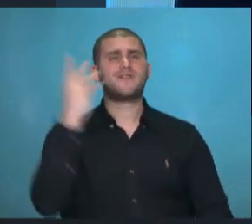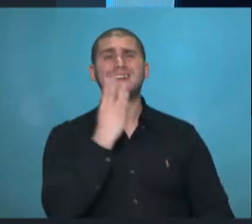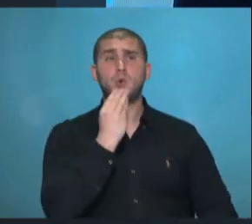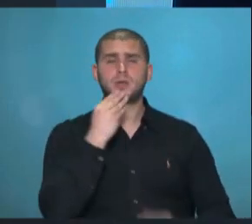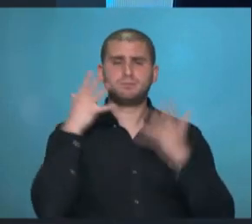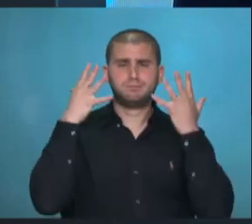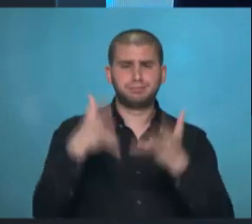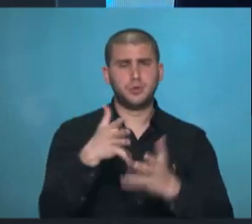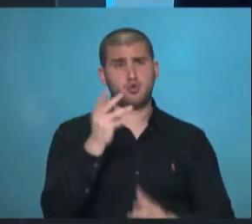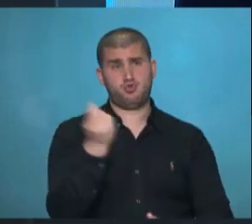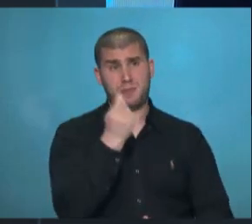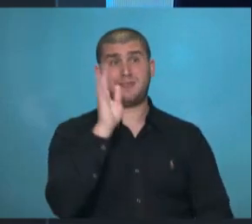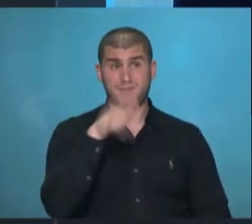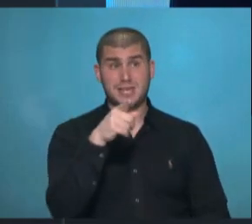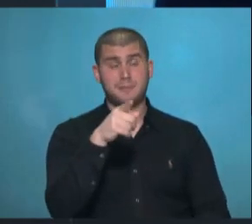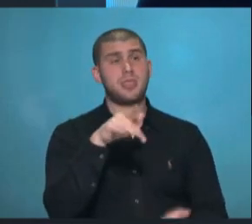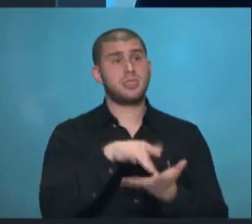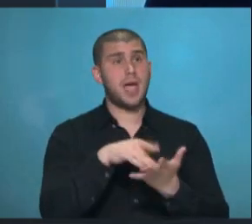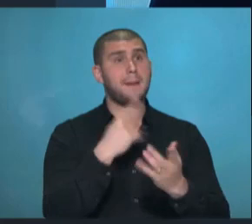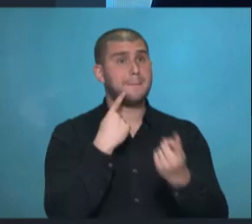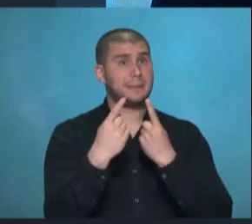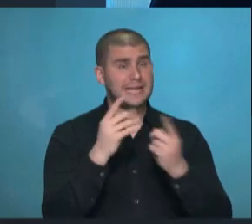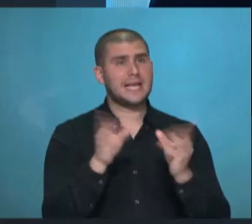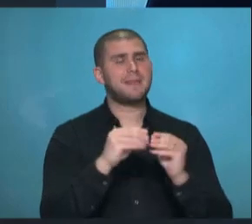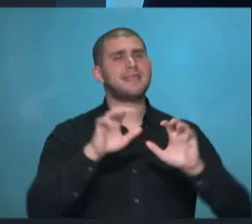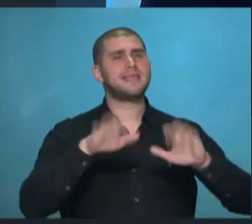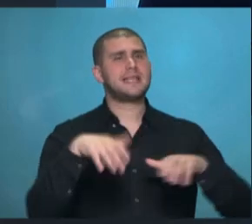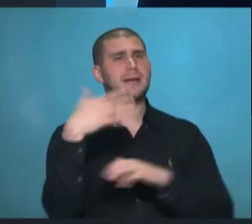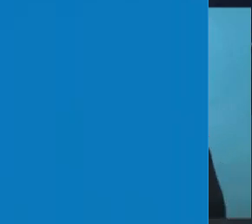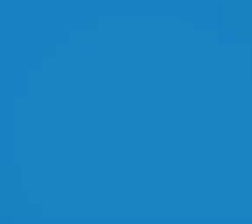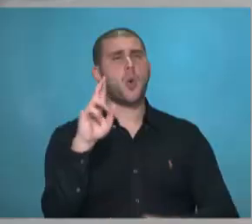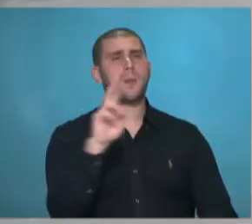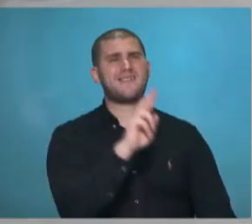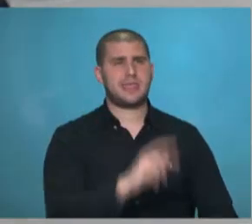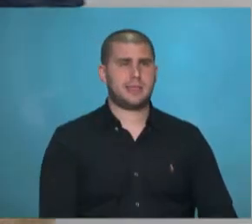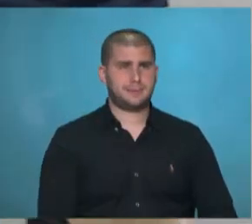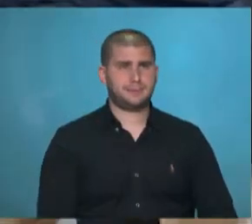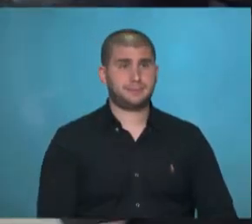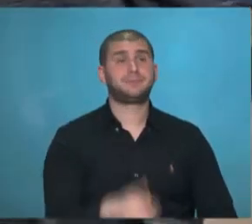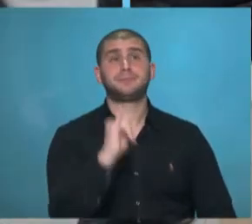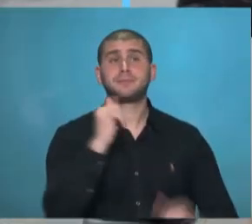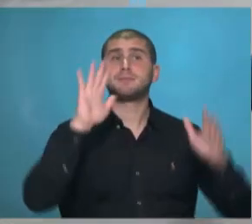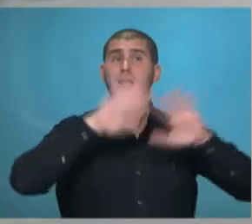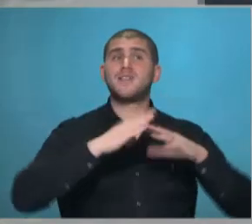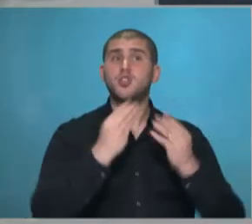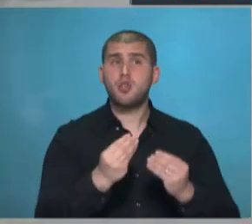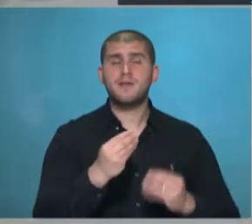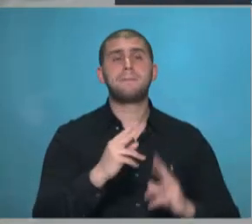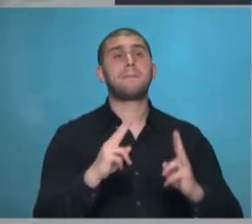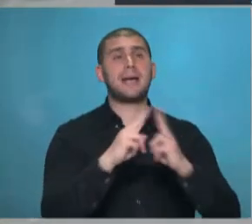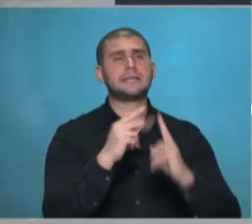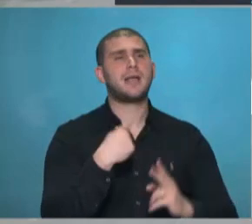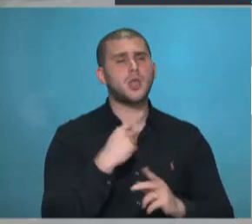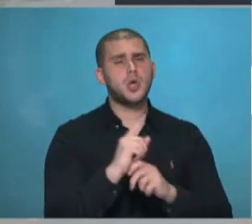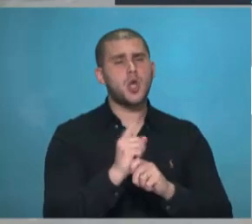שהותקף בשבת, אפילו נכחת בשיחה שלו עם נשיא המדינה ריבלין. כן, ערב טוב לכם מפריז. אנחנו